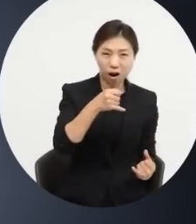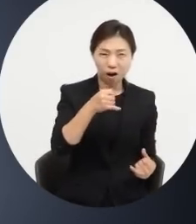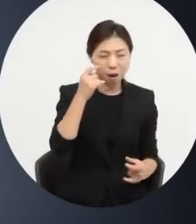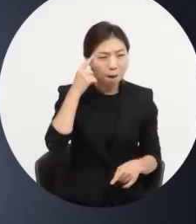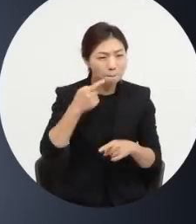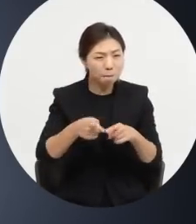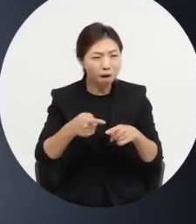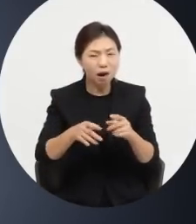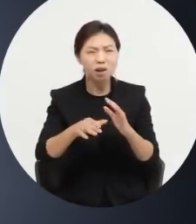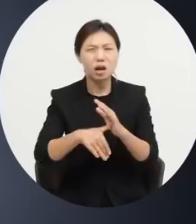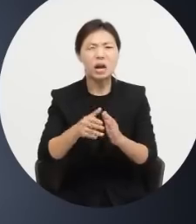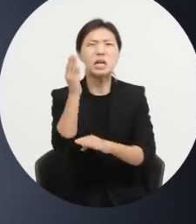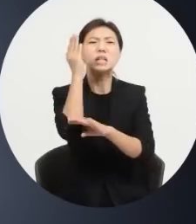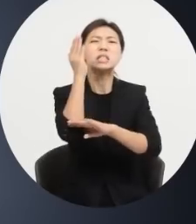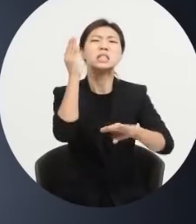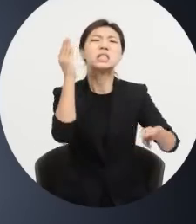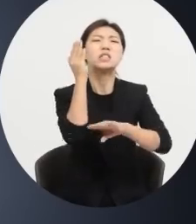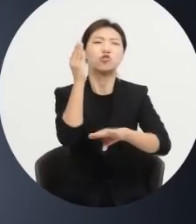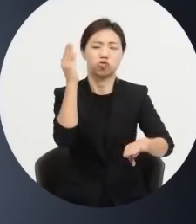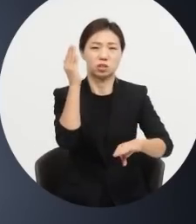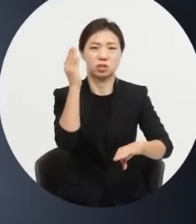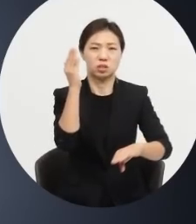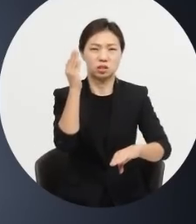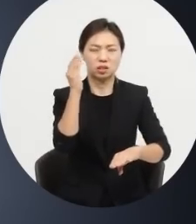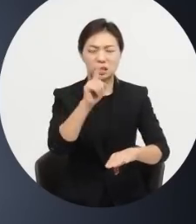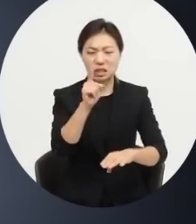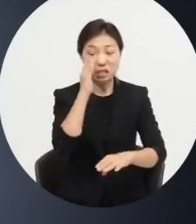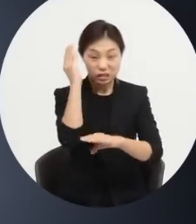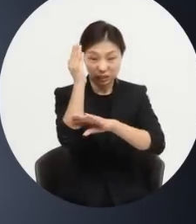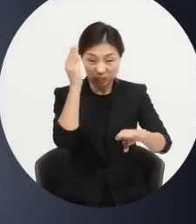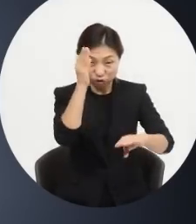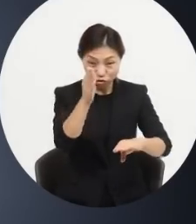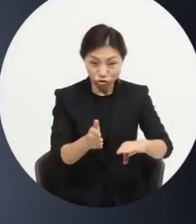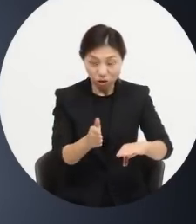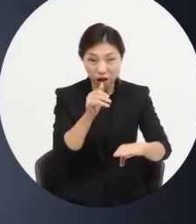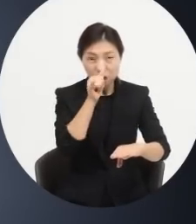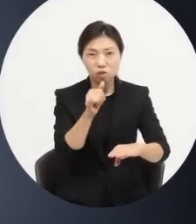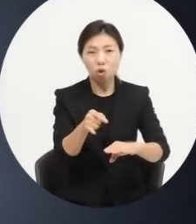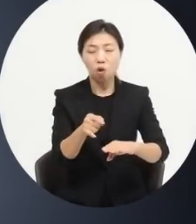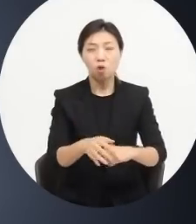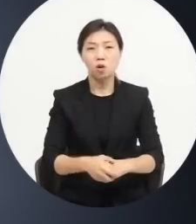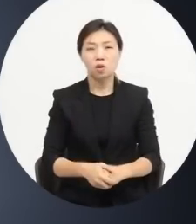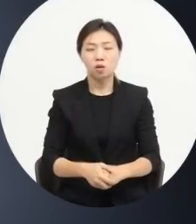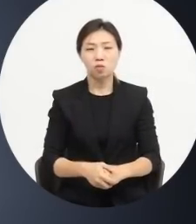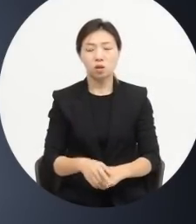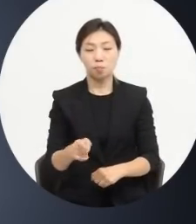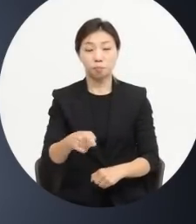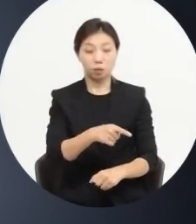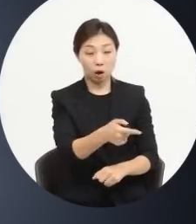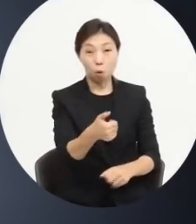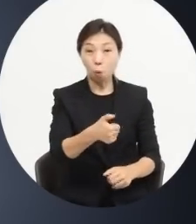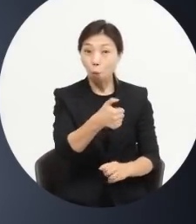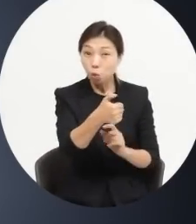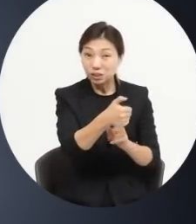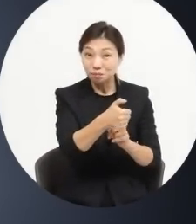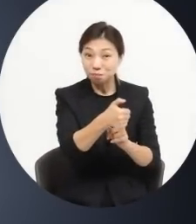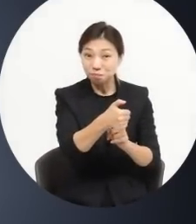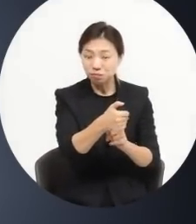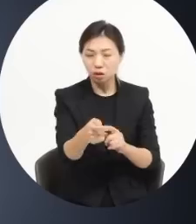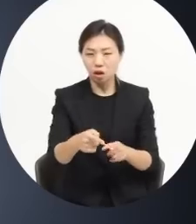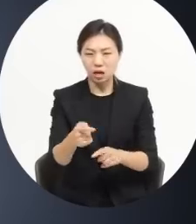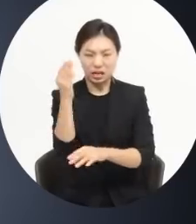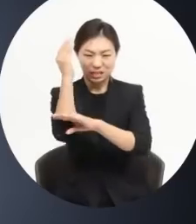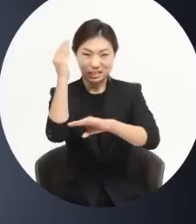말이에요. 그러니까 50kg를 나간다 그러는데 기준을 60kg를 잡으면 여했다